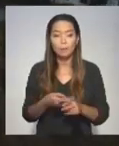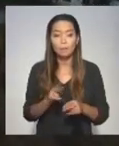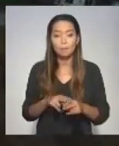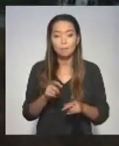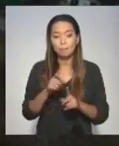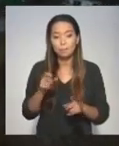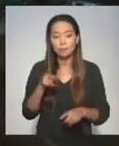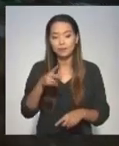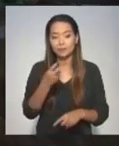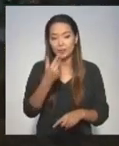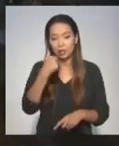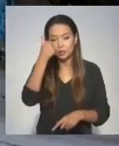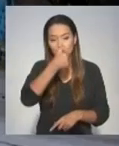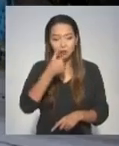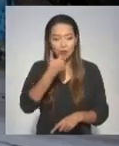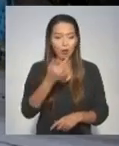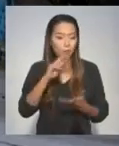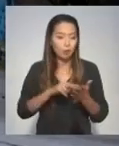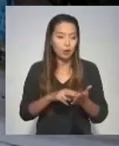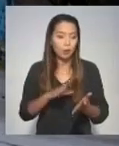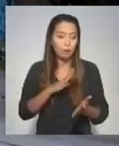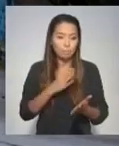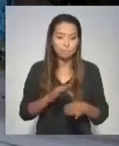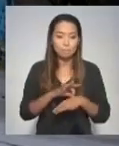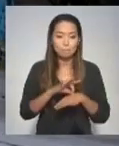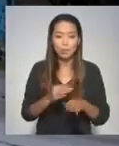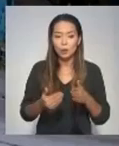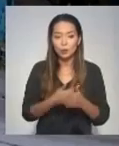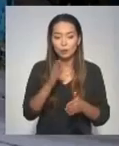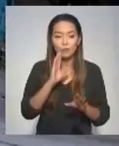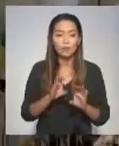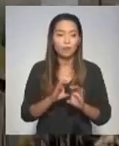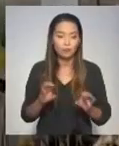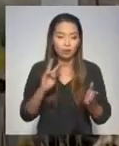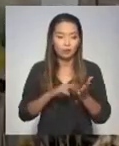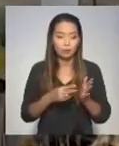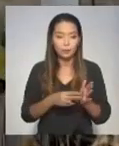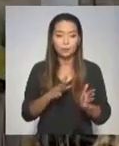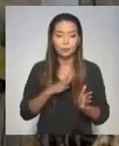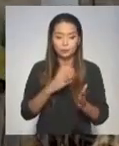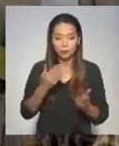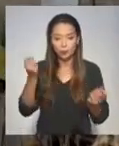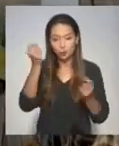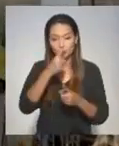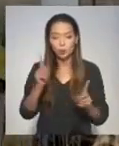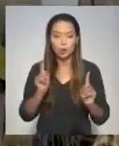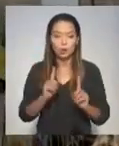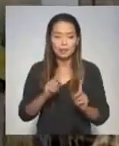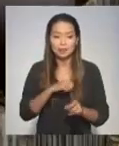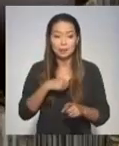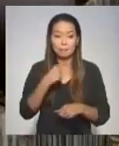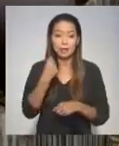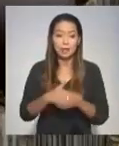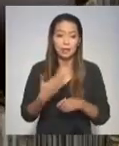еще в 2013 году разработали ПСД на проведение новых водоразводящих сетей. Как вдруг выяснилось, что в самом центре